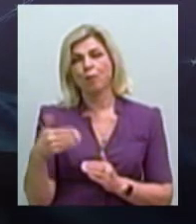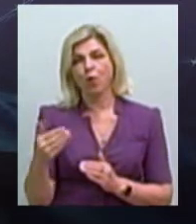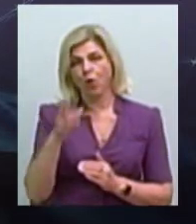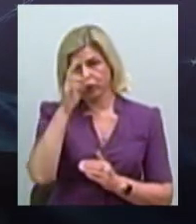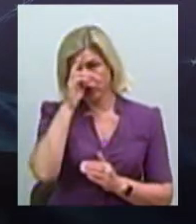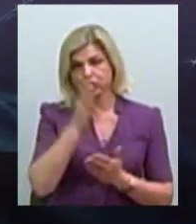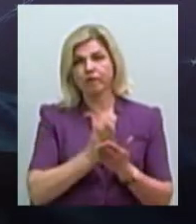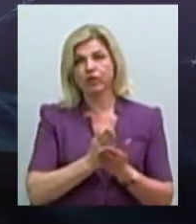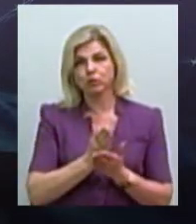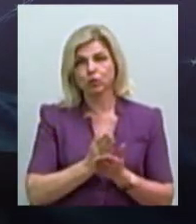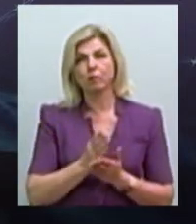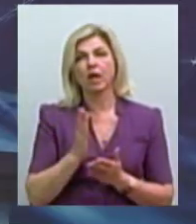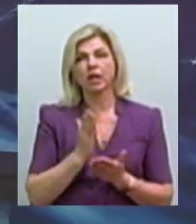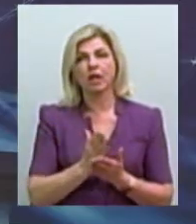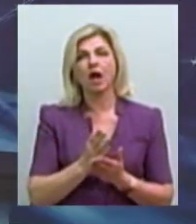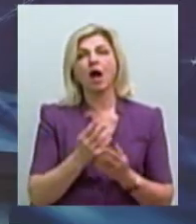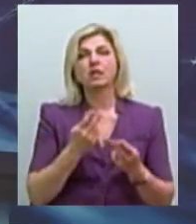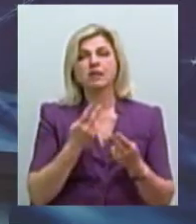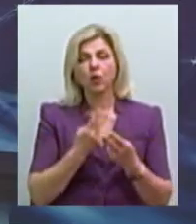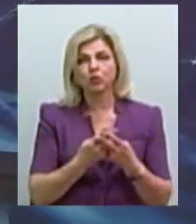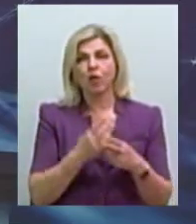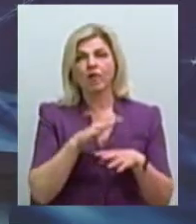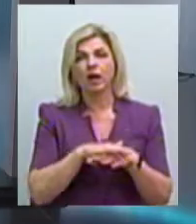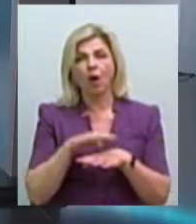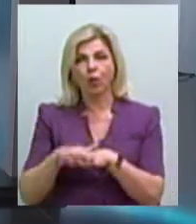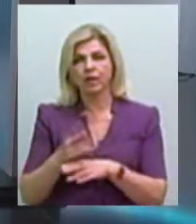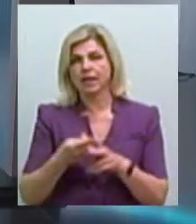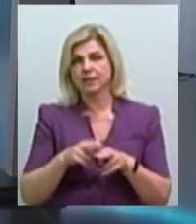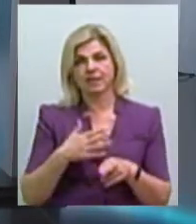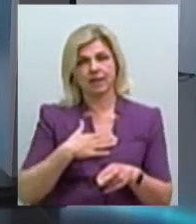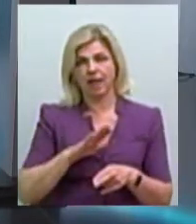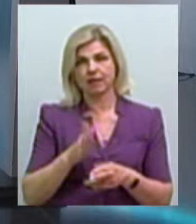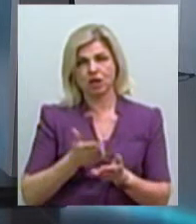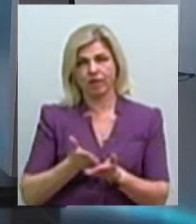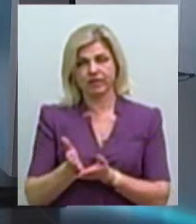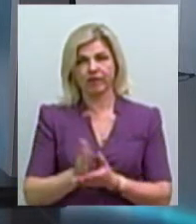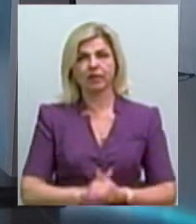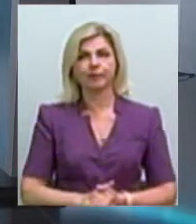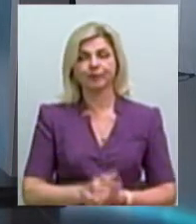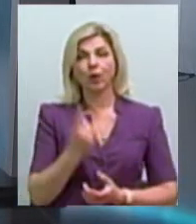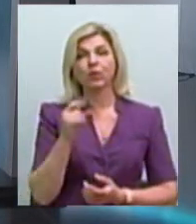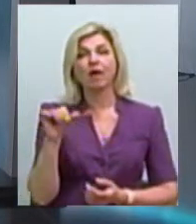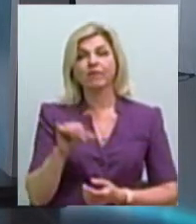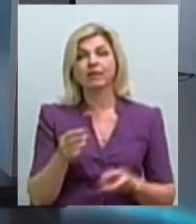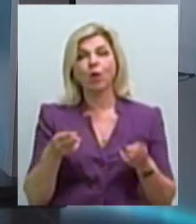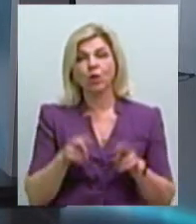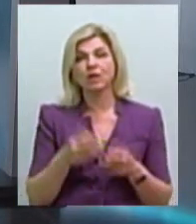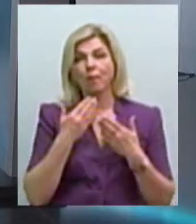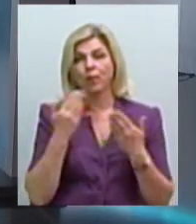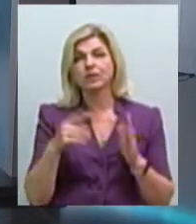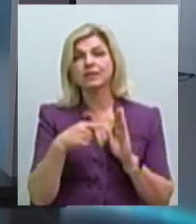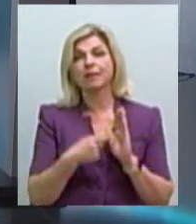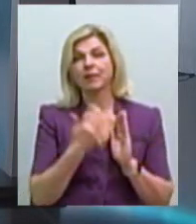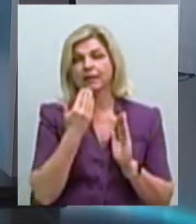була інформація, що заарештовані були рахунки. Але це не наша сфера впливу, на жаль. Одна хвилина залишається. Останнє, мабуть, запитання.